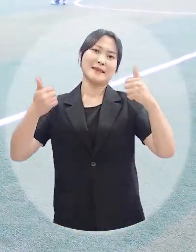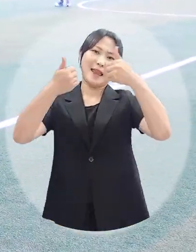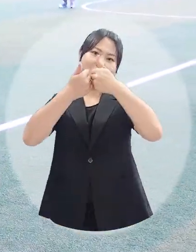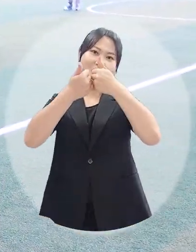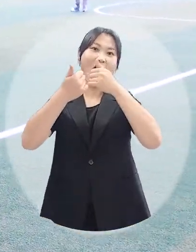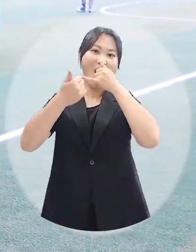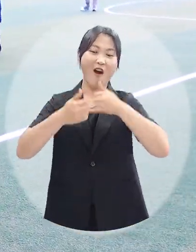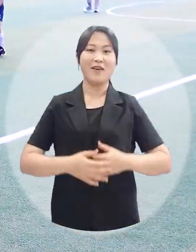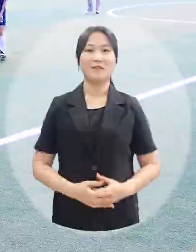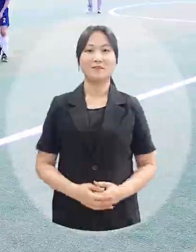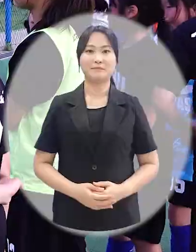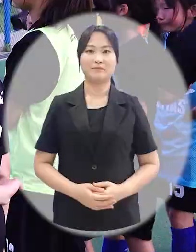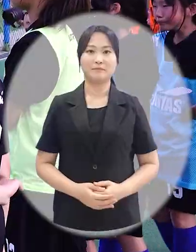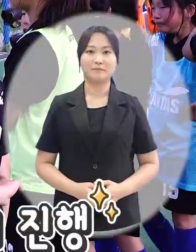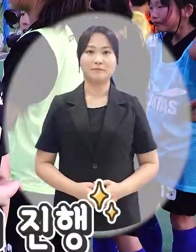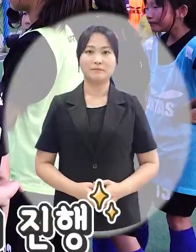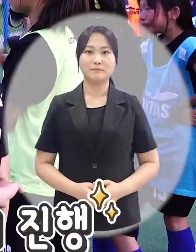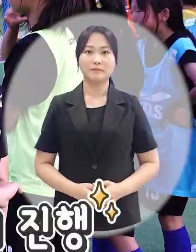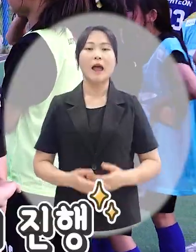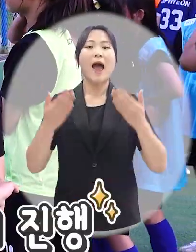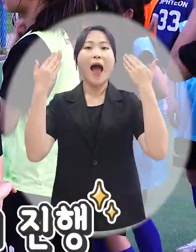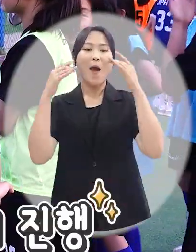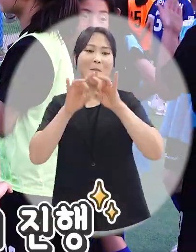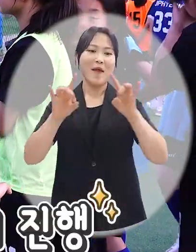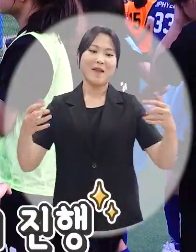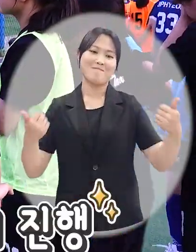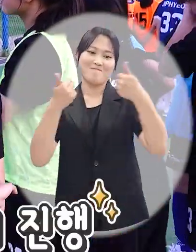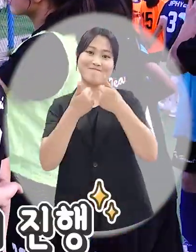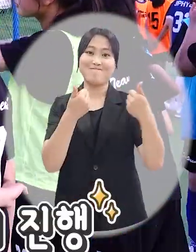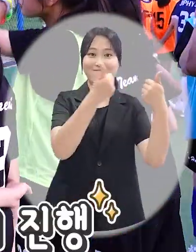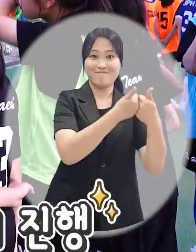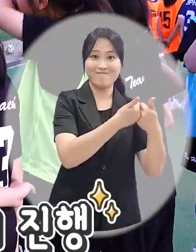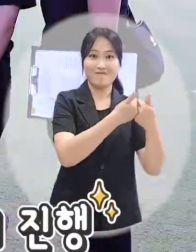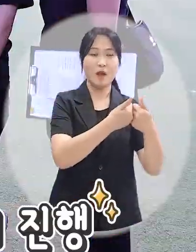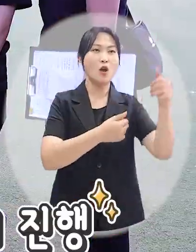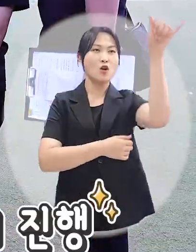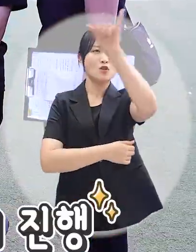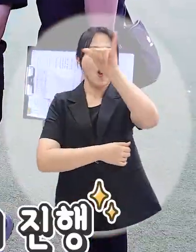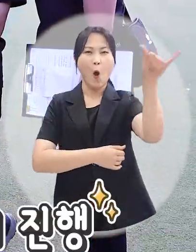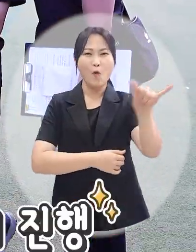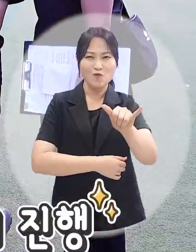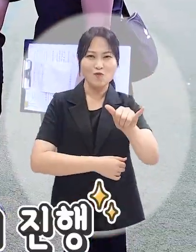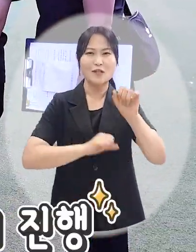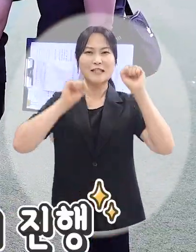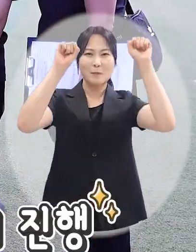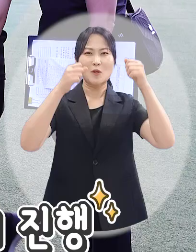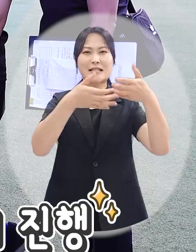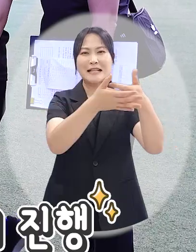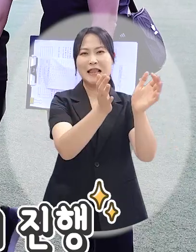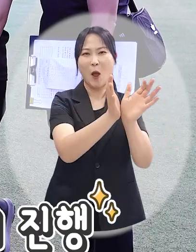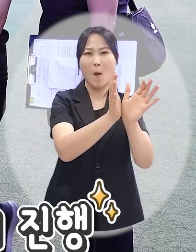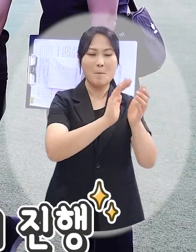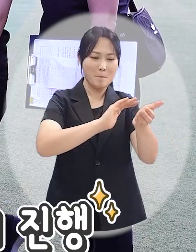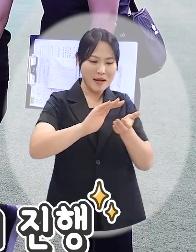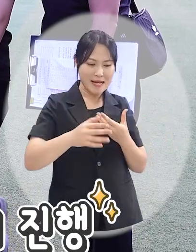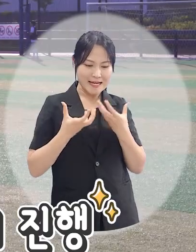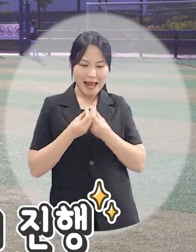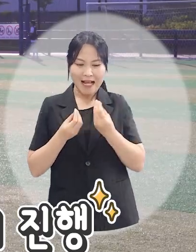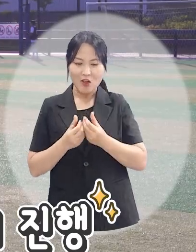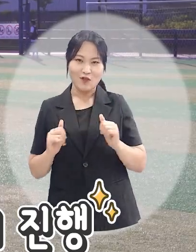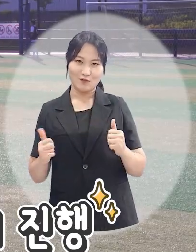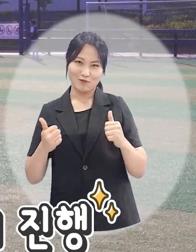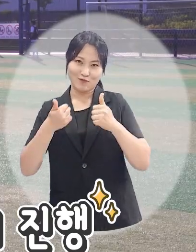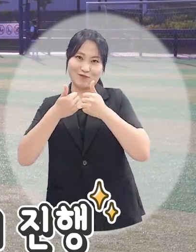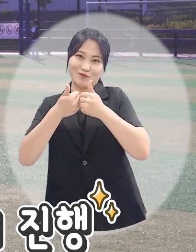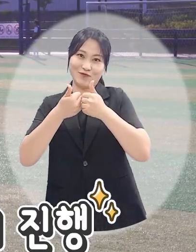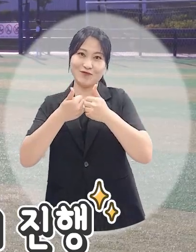실시합니다. 학교 대항전으로 운영되는 이번 대회는 전국 학교 스포츠 클럽 축전 예선전과 함께 진행돼 매 경기가